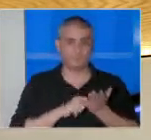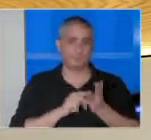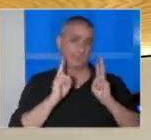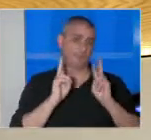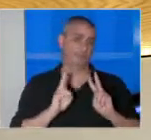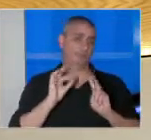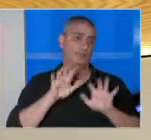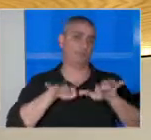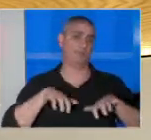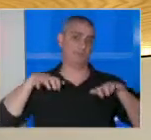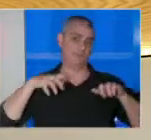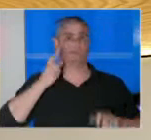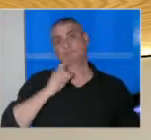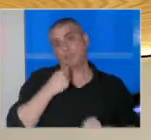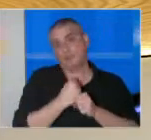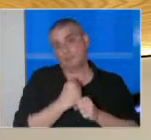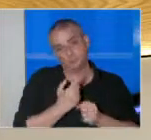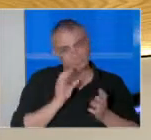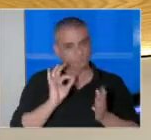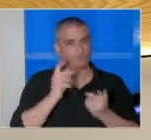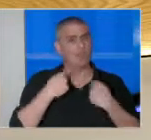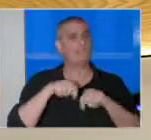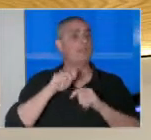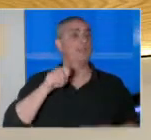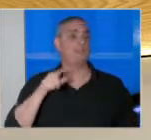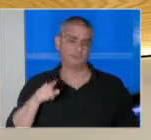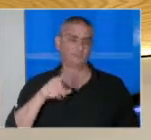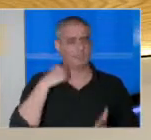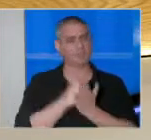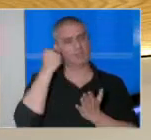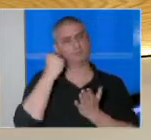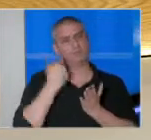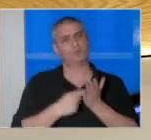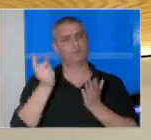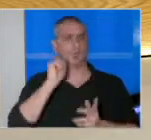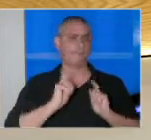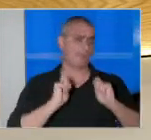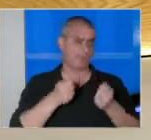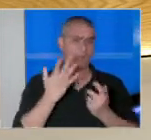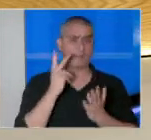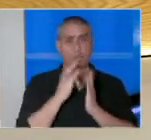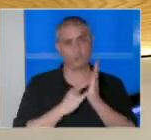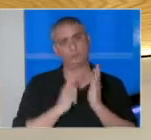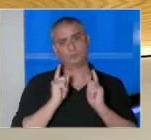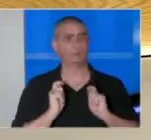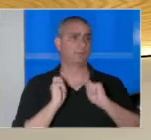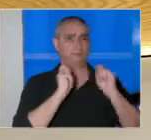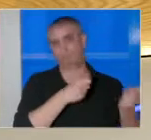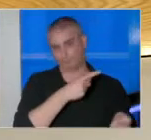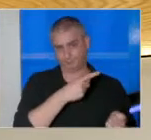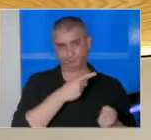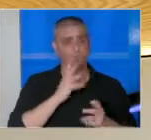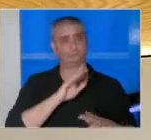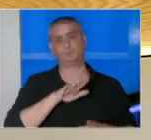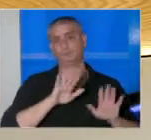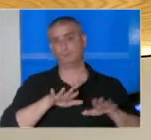ההפסקה שהמליאה נדרשה לה, על מנת שוועדת הכנסת תאשר פטור מחובת הנחה למספר חוקים שצריכים להגיע